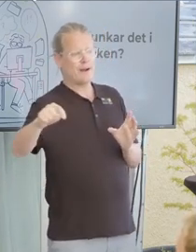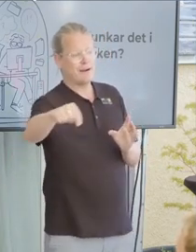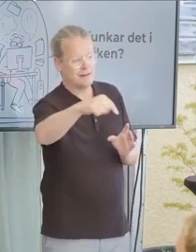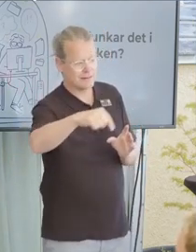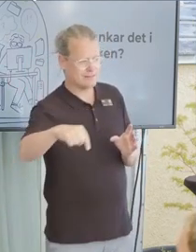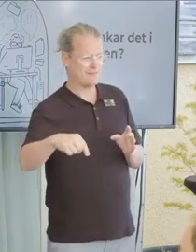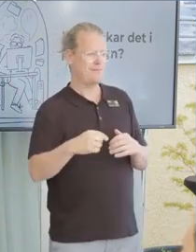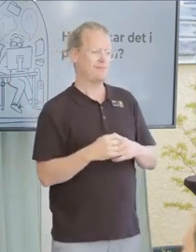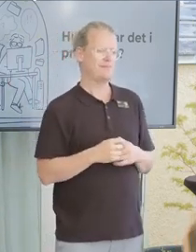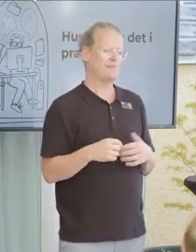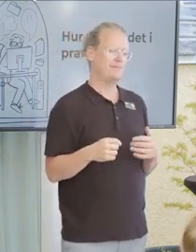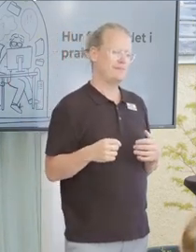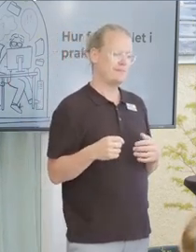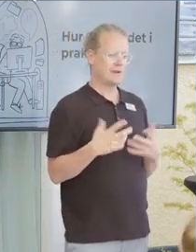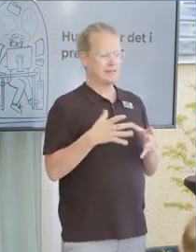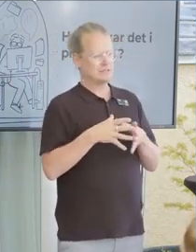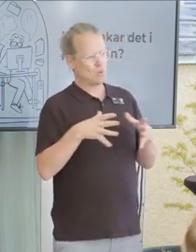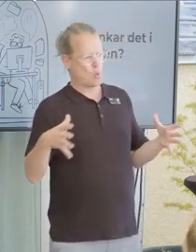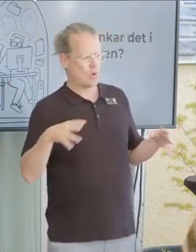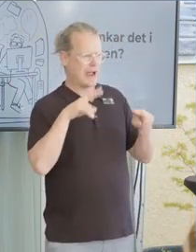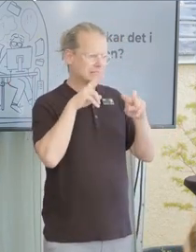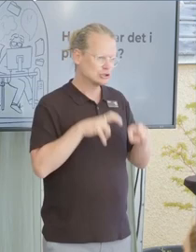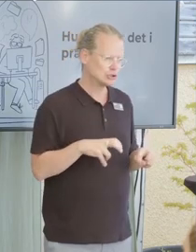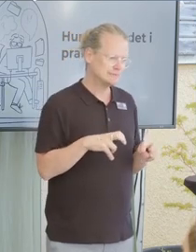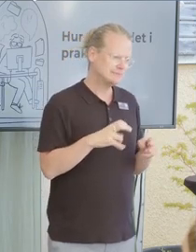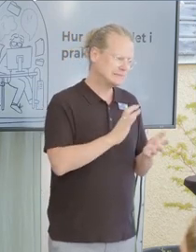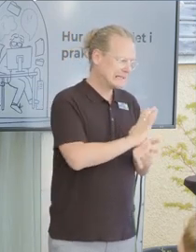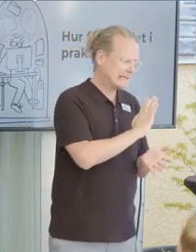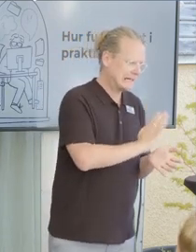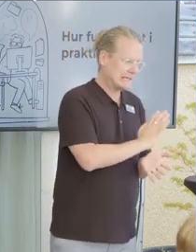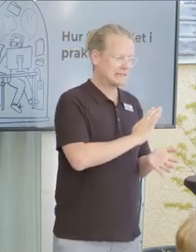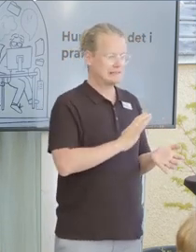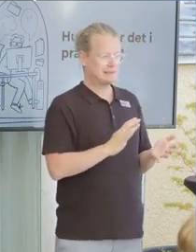storskalig analys av låt säga pressen och romankonsten och whatnot.